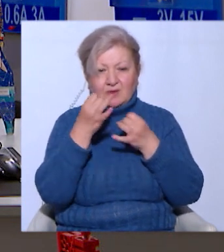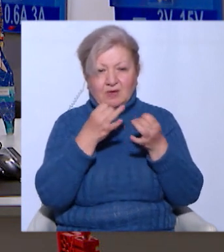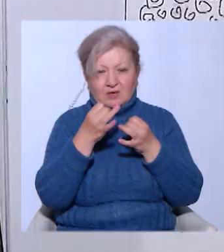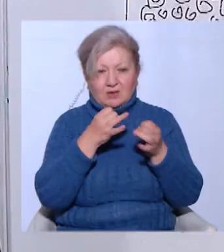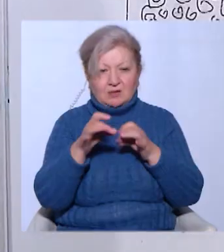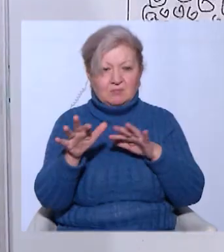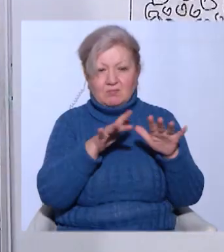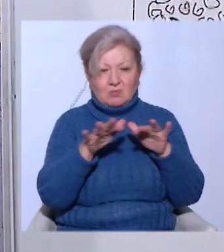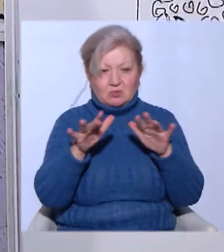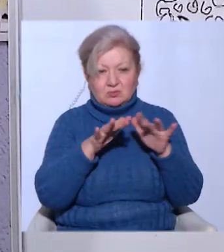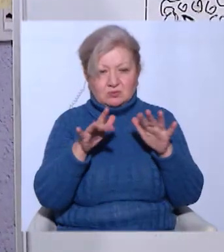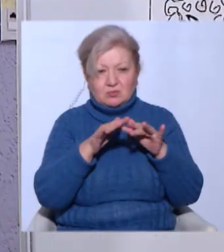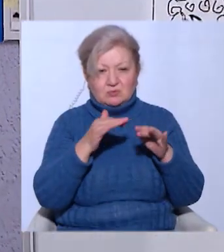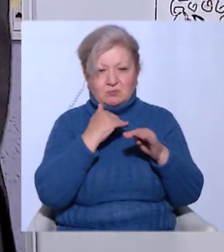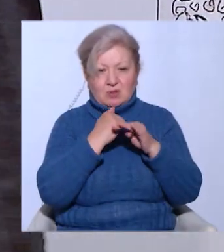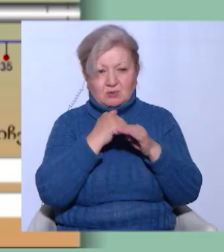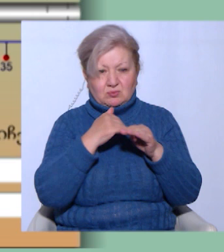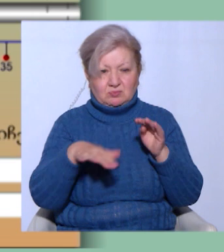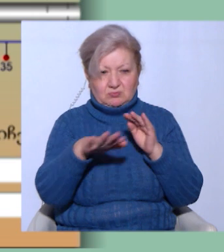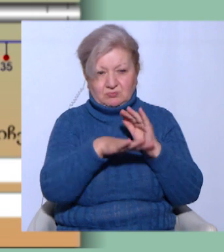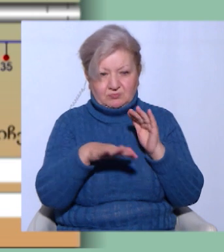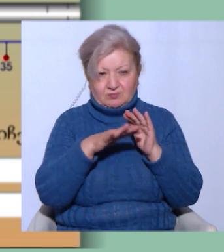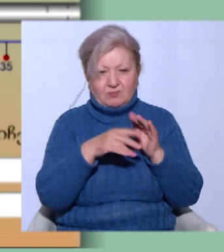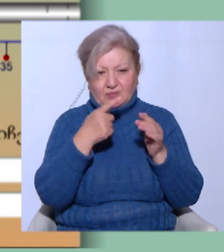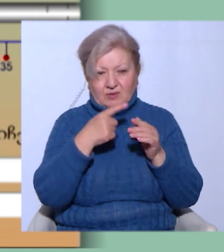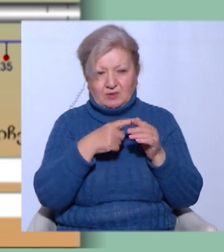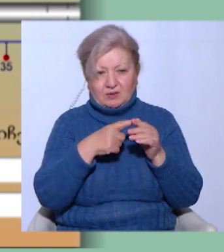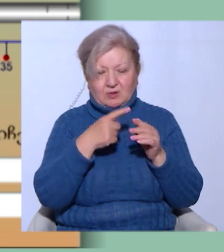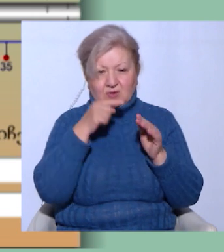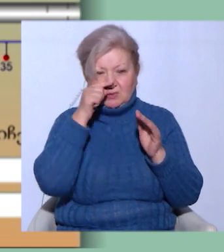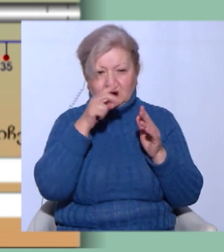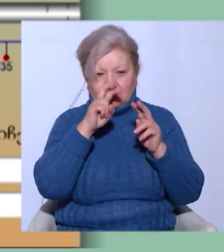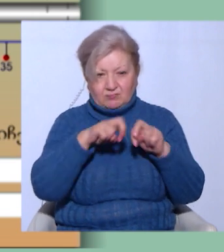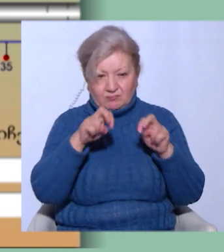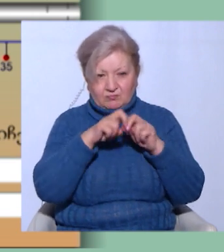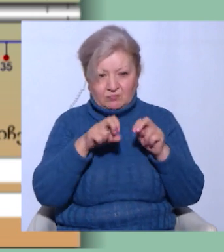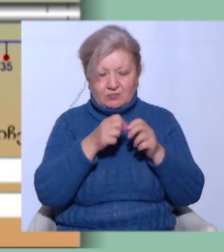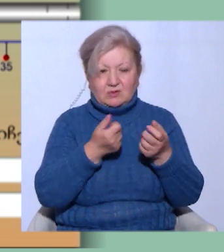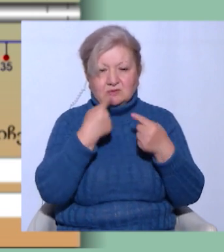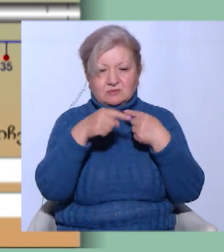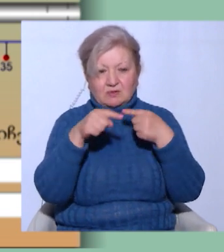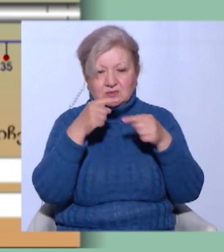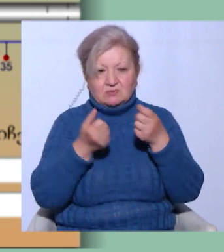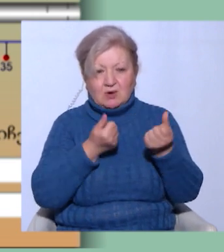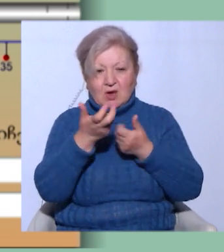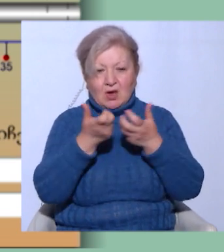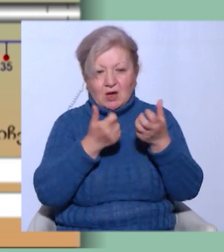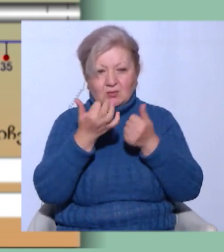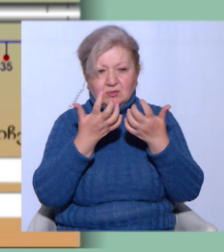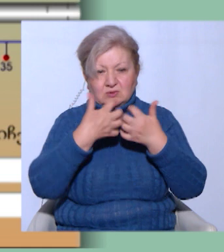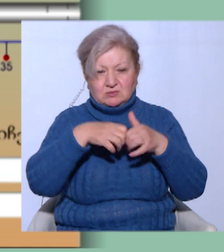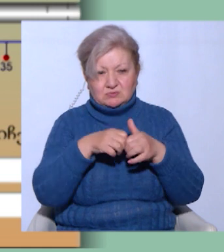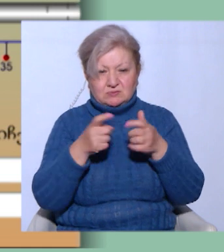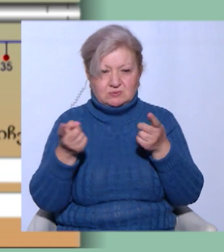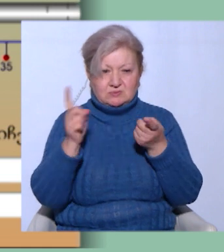ვისაუბრებთ მოძრაობის ფარდობითობაზე. განვიხილოთ მოძრაობა სხვადასხვა ათვლის